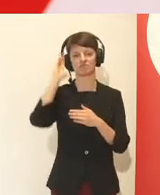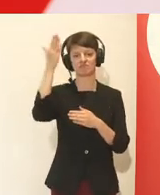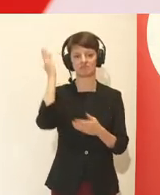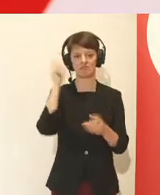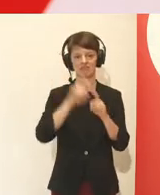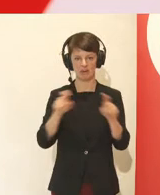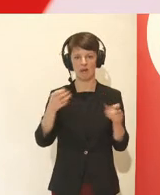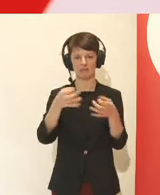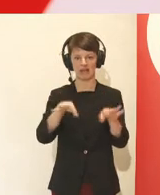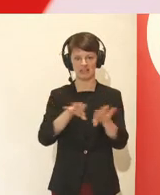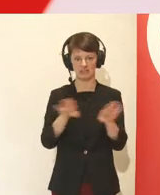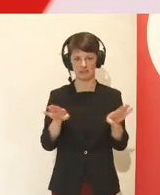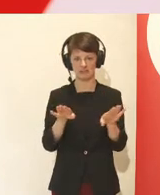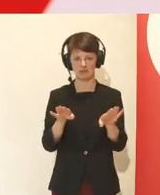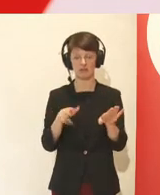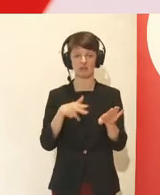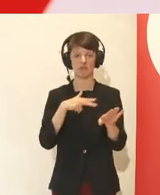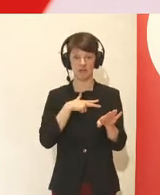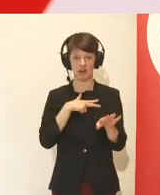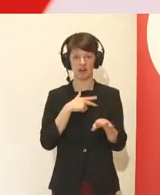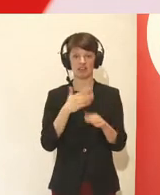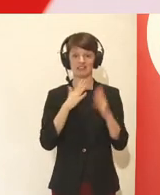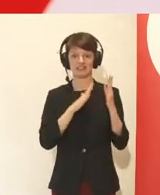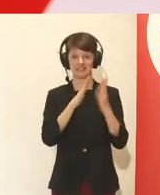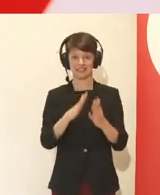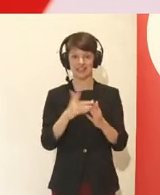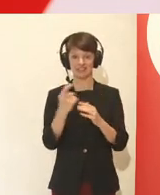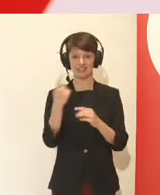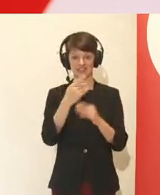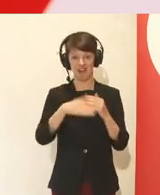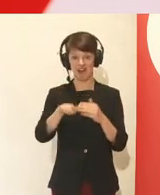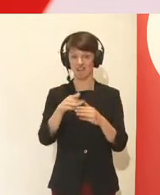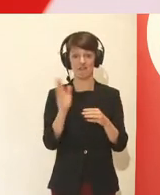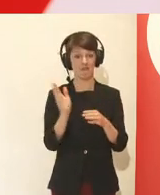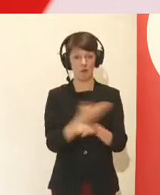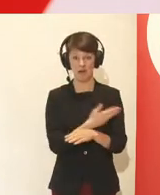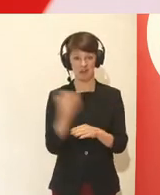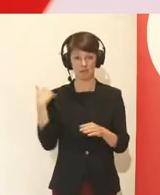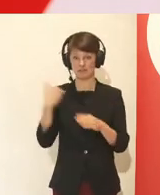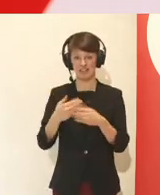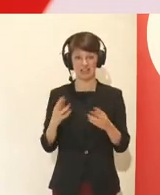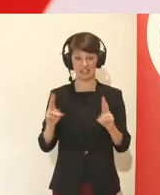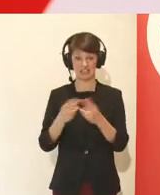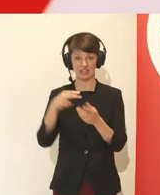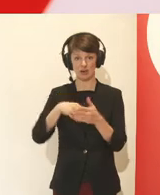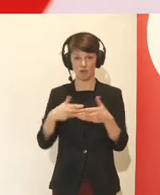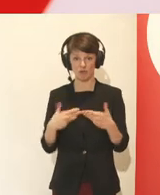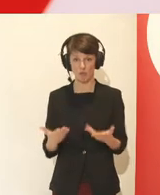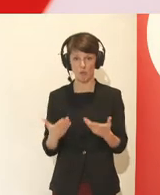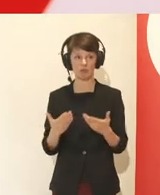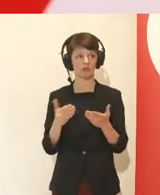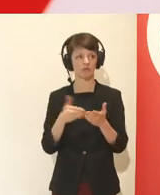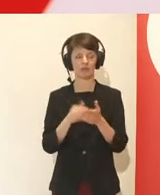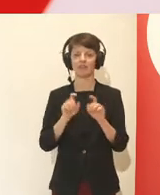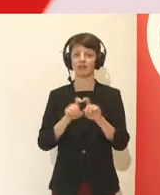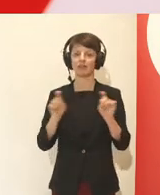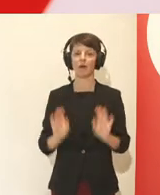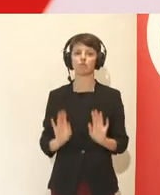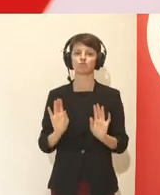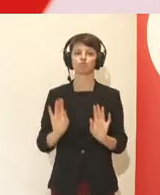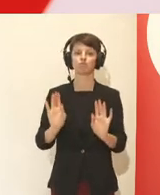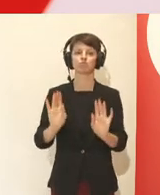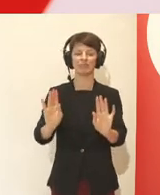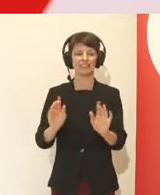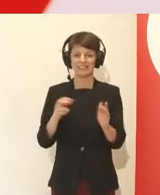diese zehn zwanzig jahre sind längst vorbei und deshalb sage ich es kann keinen weiteren aufschub geben wir